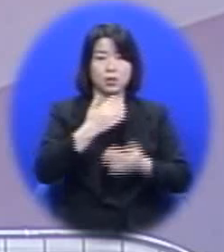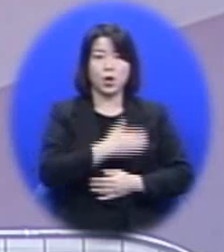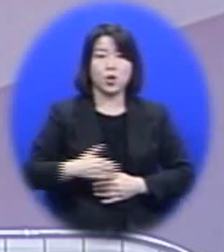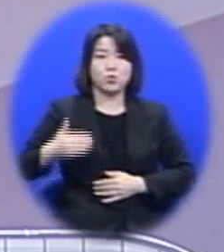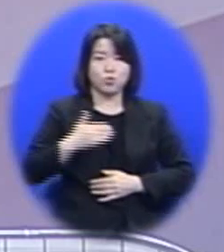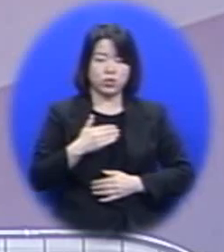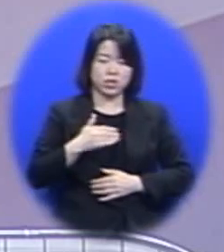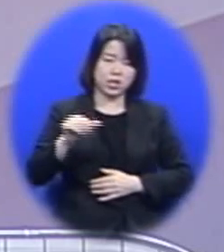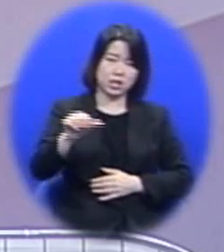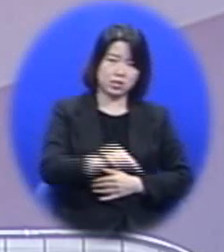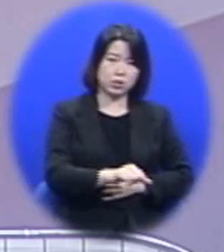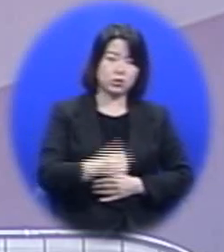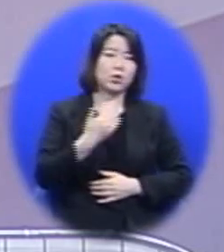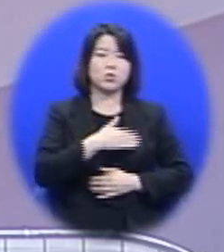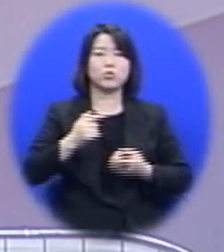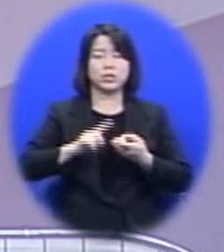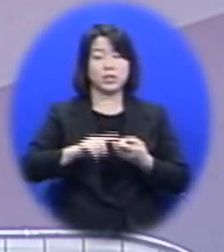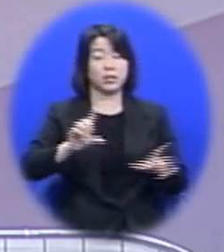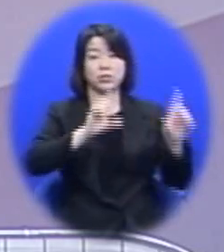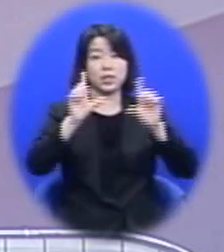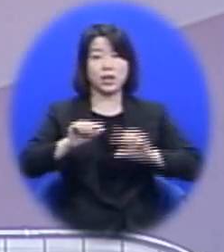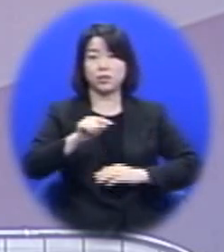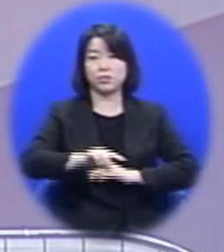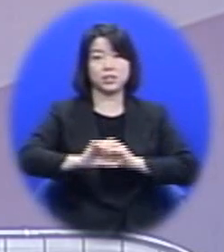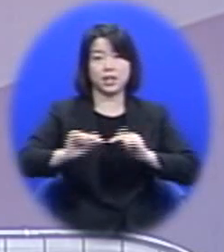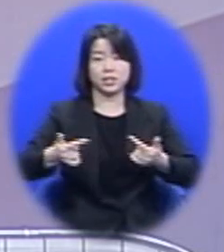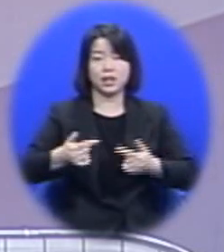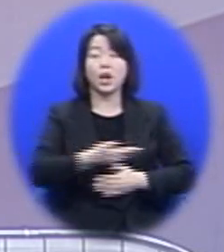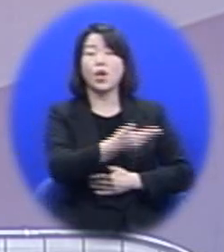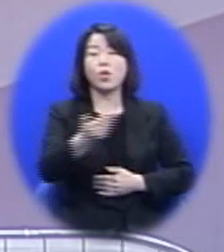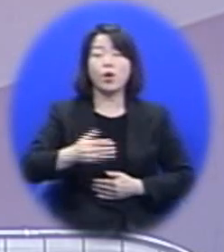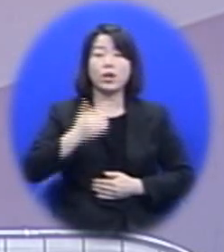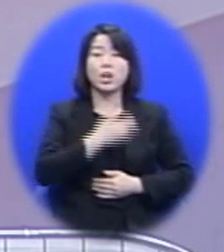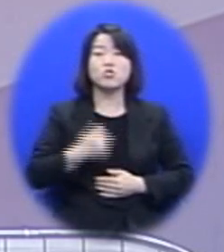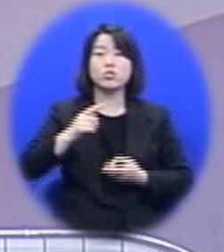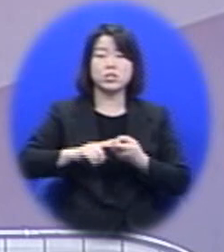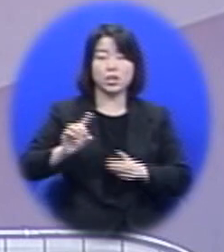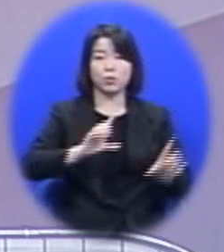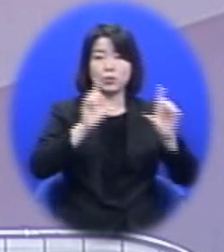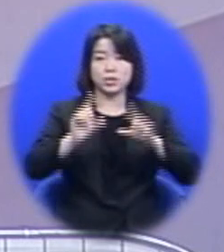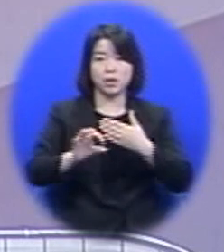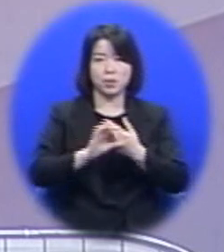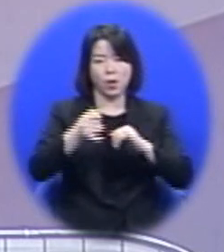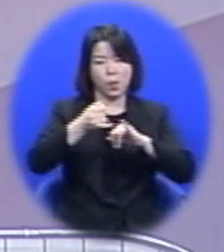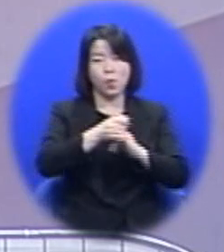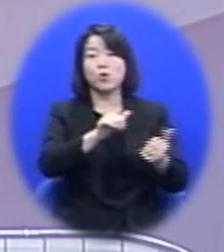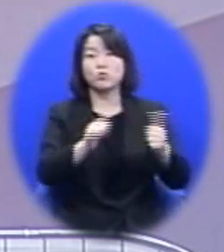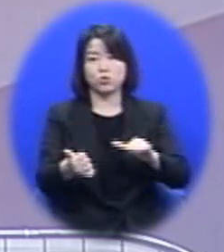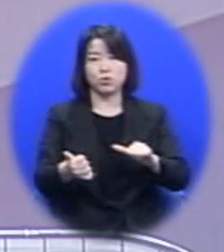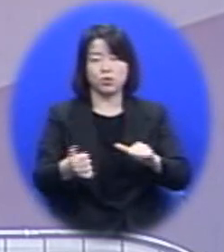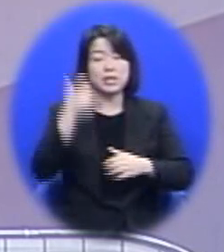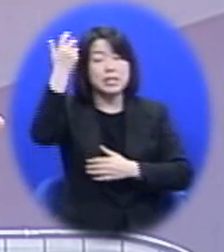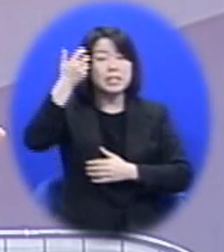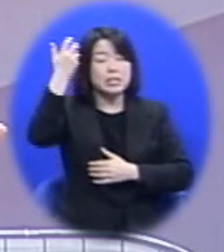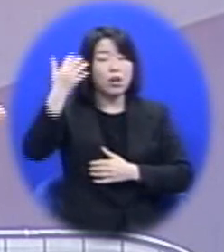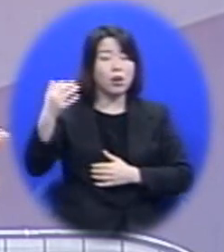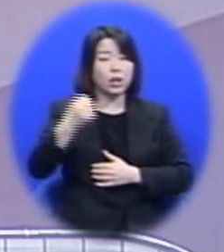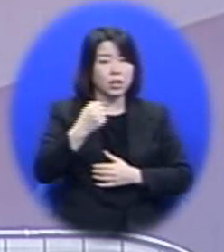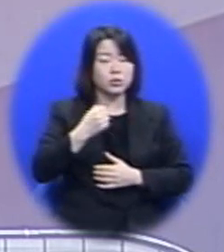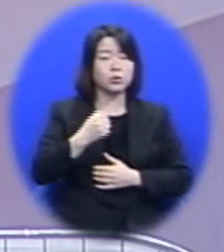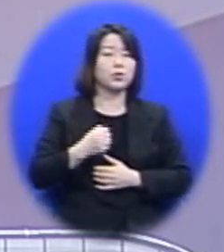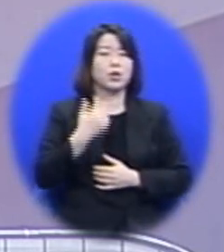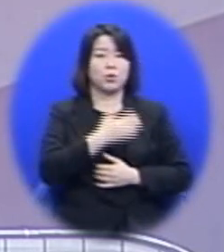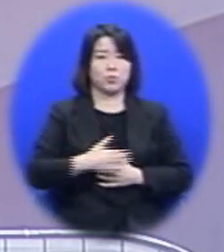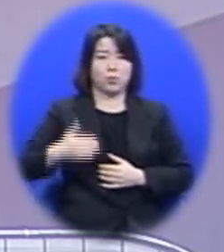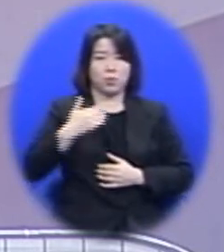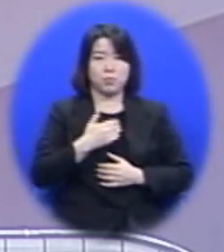육신에게 져서 육신대로 살 것이 아니니라. 너희가 육신대로 살면 반드시 죽을 것이로되 영으로서 몸의 행실을 죽이면